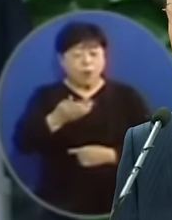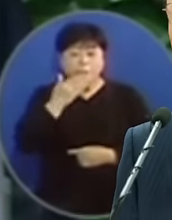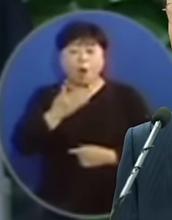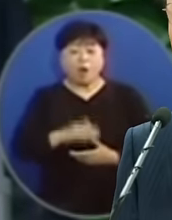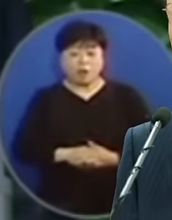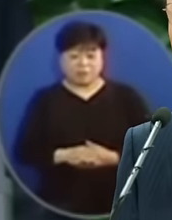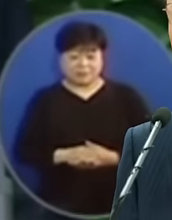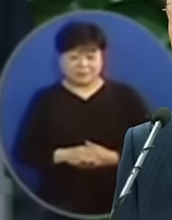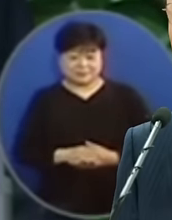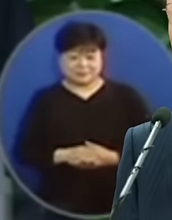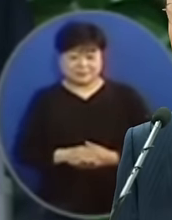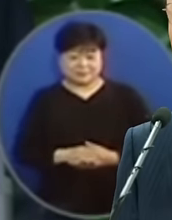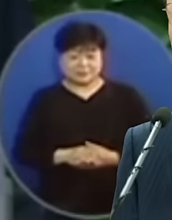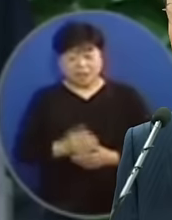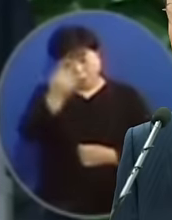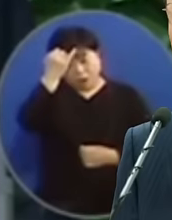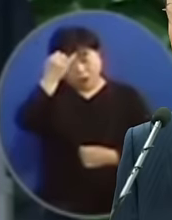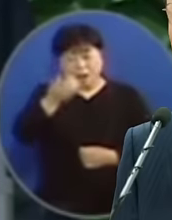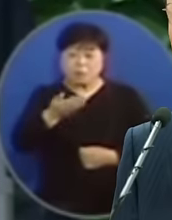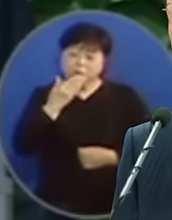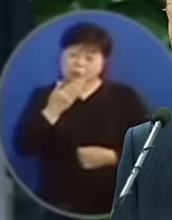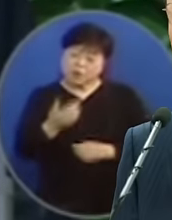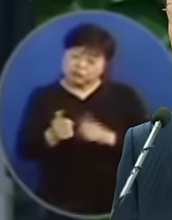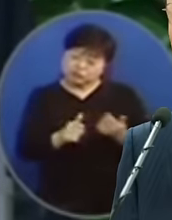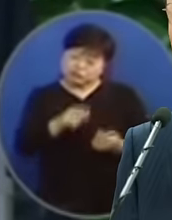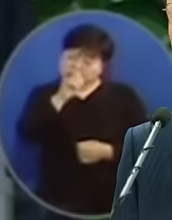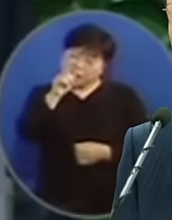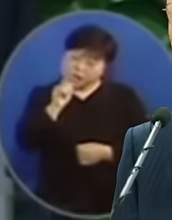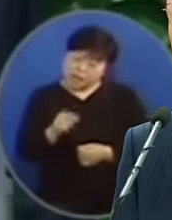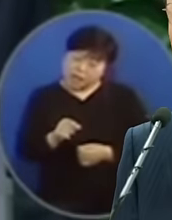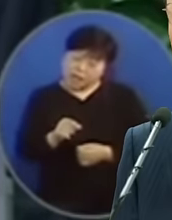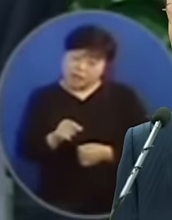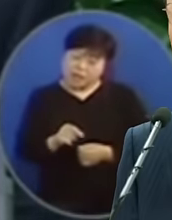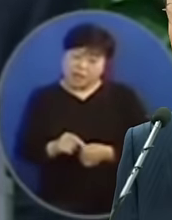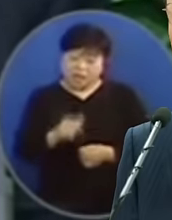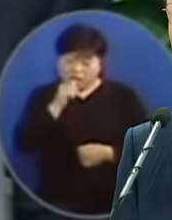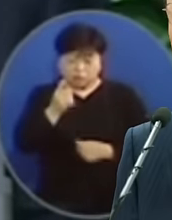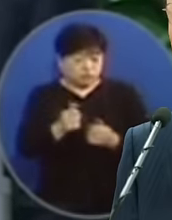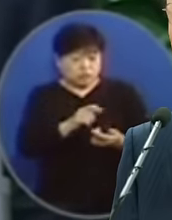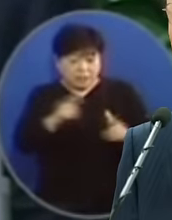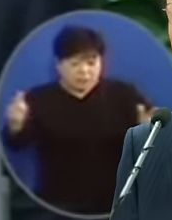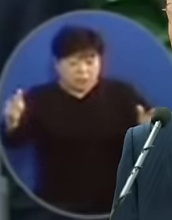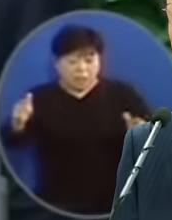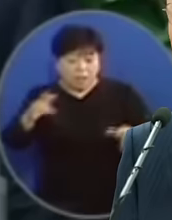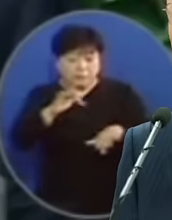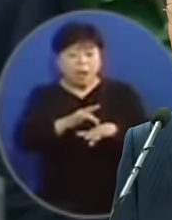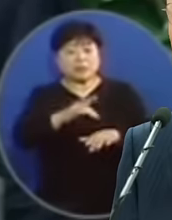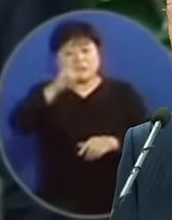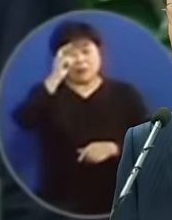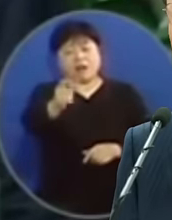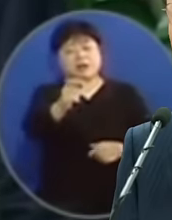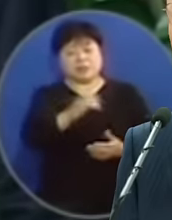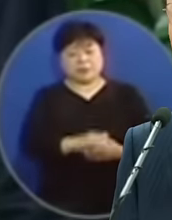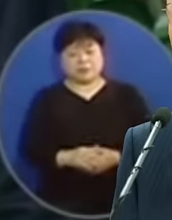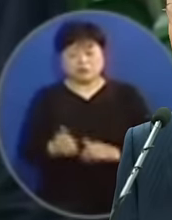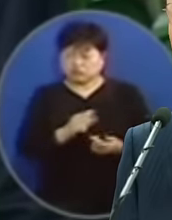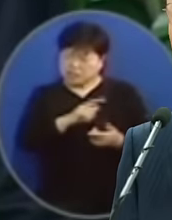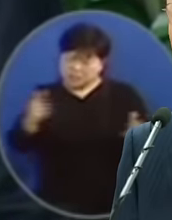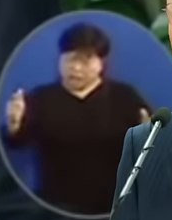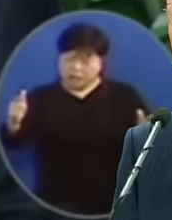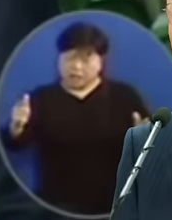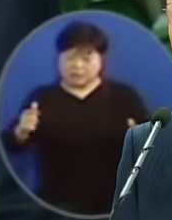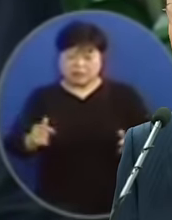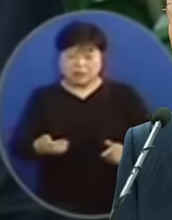따먹으라고 하니까 하와가 먹으면 죽을까 하노라 한다고 하니까 절대 안 죽는다. 마귀가 강하게 말했습니다. 안 죽는다.